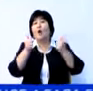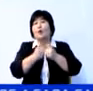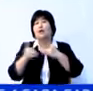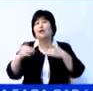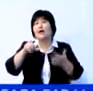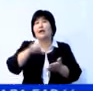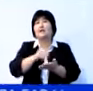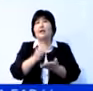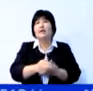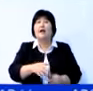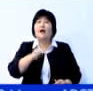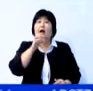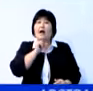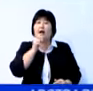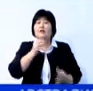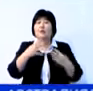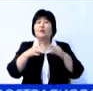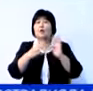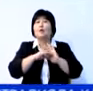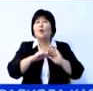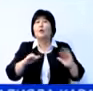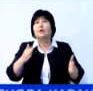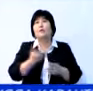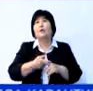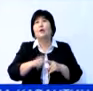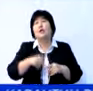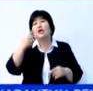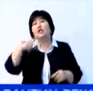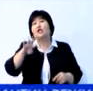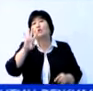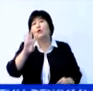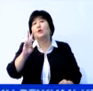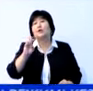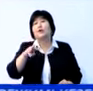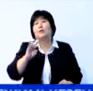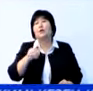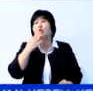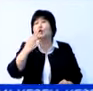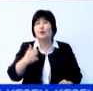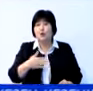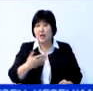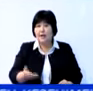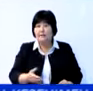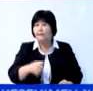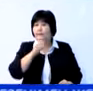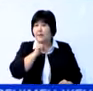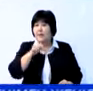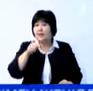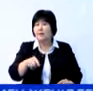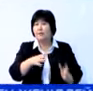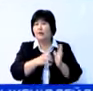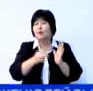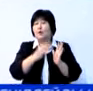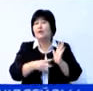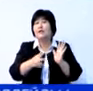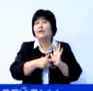қатысады. Атам отбасында 9 бала тәрбиелеп, және одан 24 немере сүйген. Атам